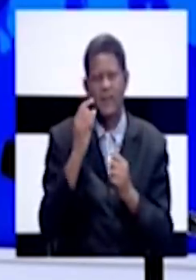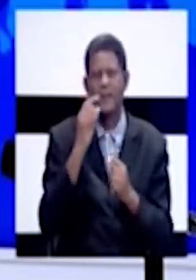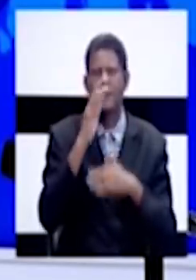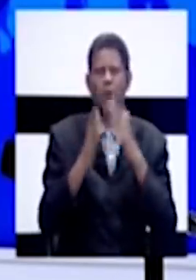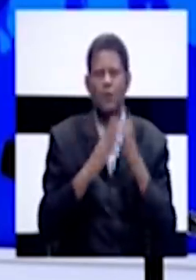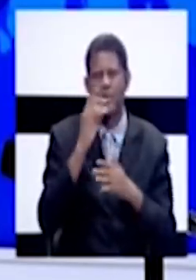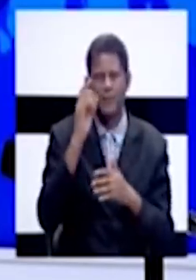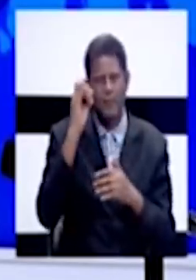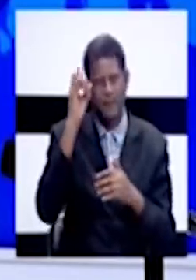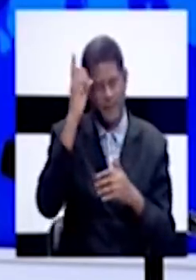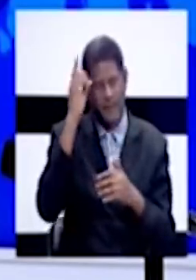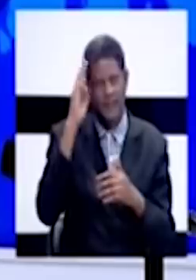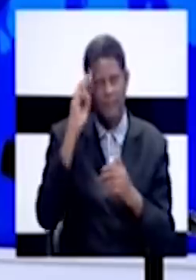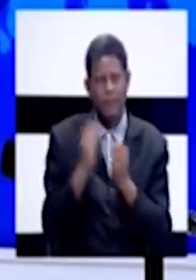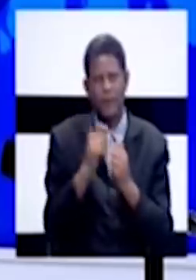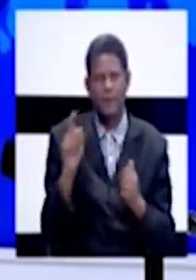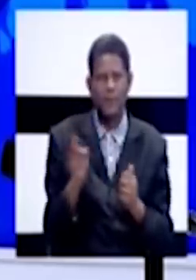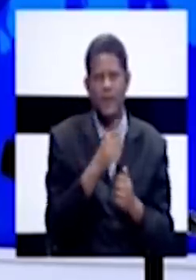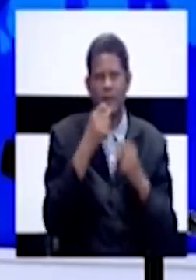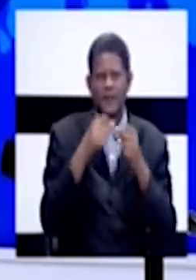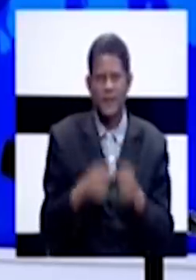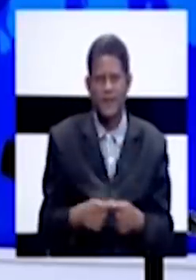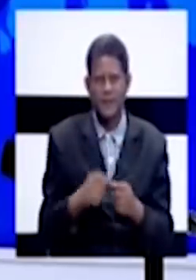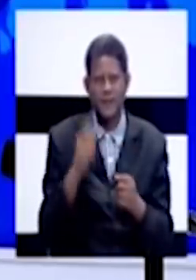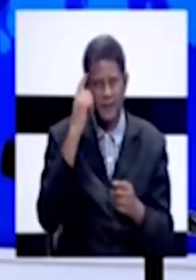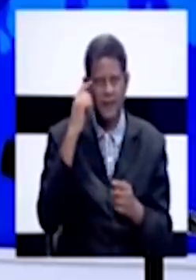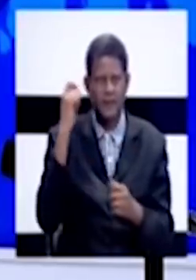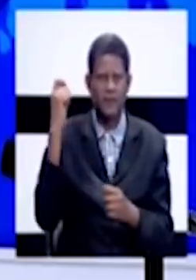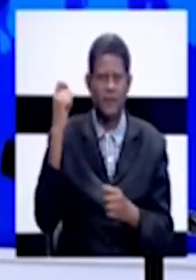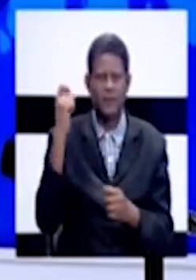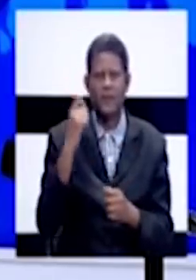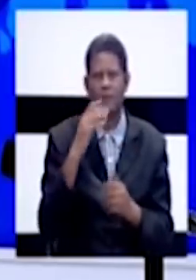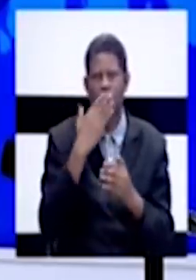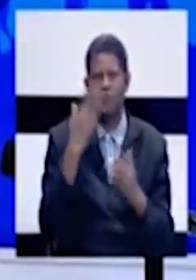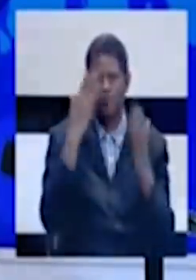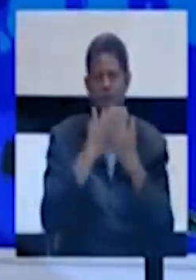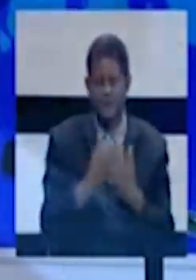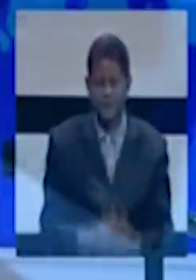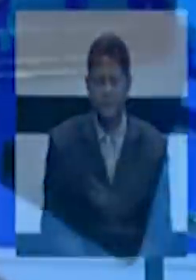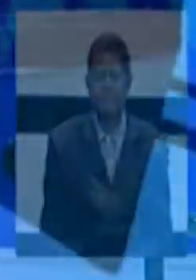قادمة في الساسمي بحبار بمقان مساقم مسلحنا تقراي تعوت برغم شكت